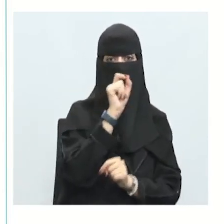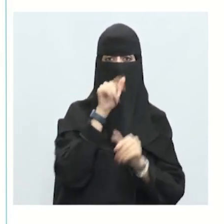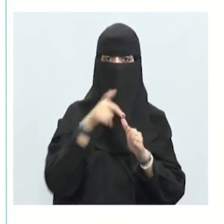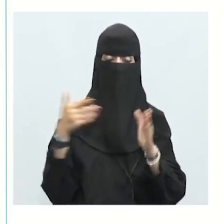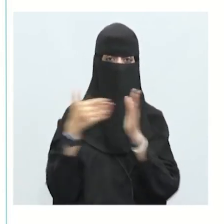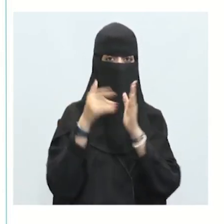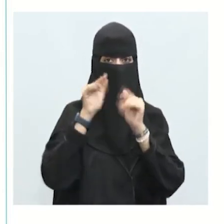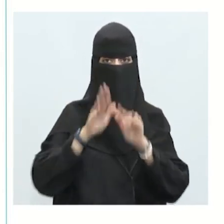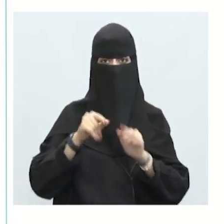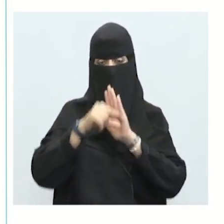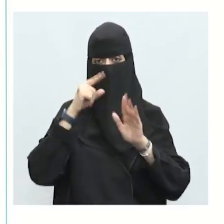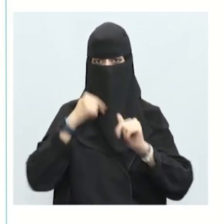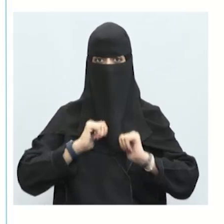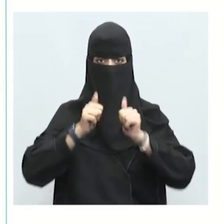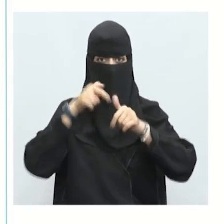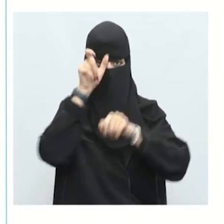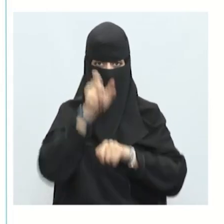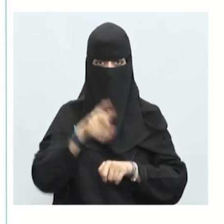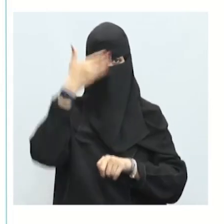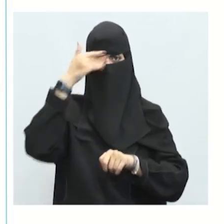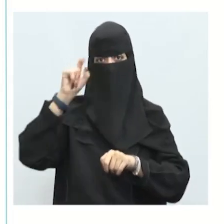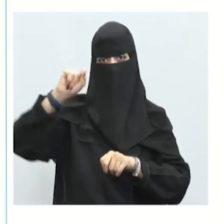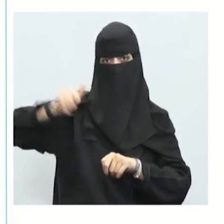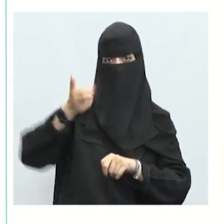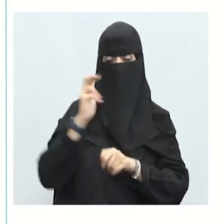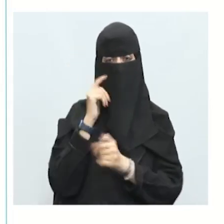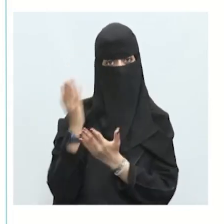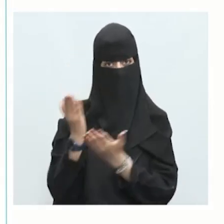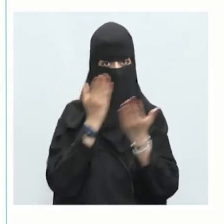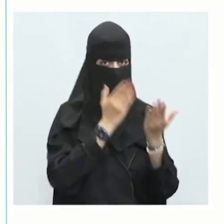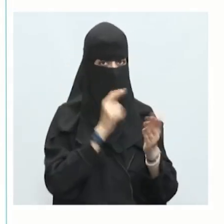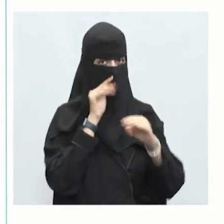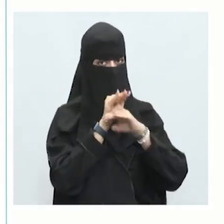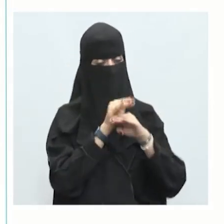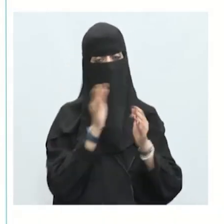سنتمكن من مساعده فواز في هذا هيا بنا